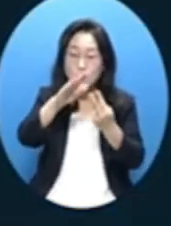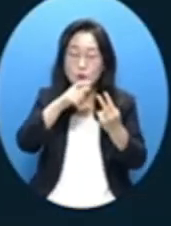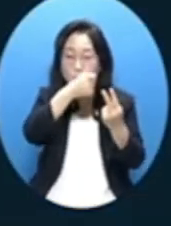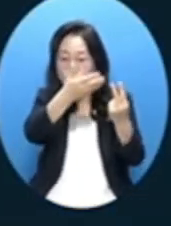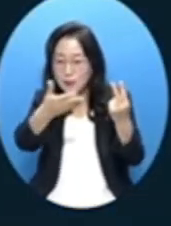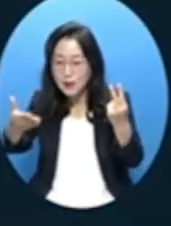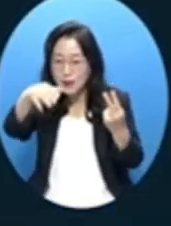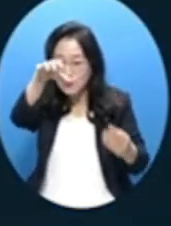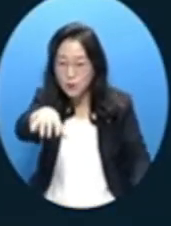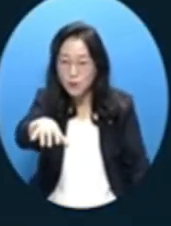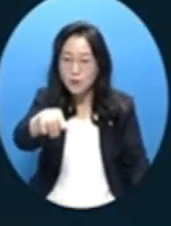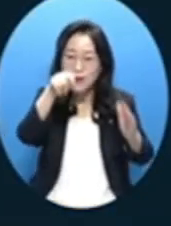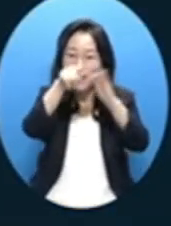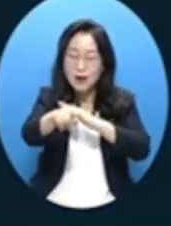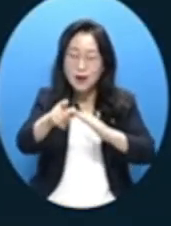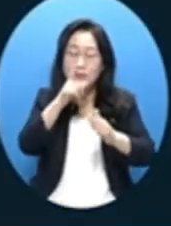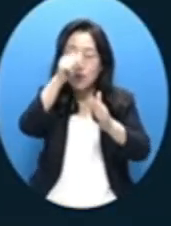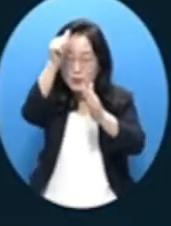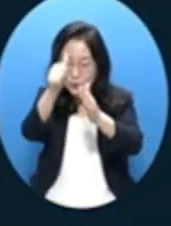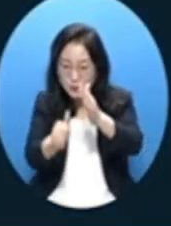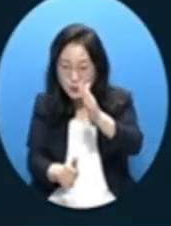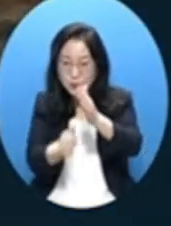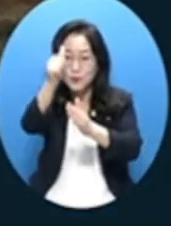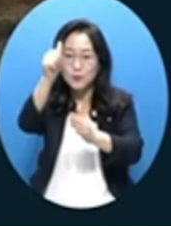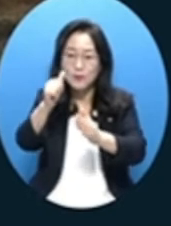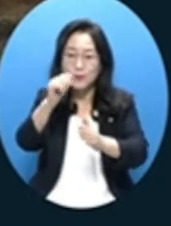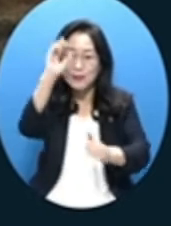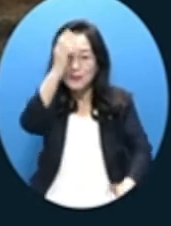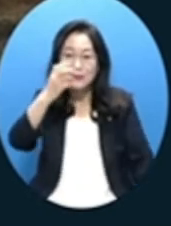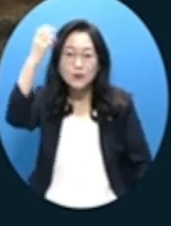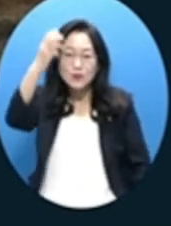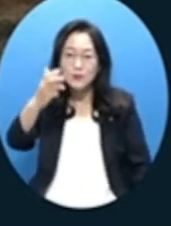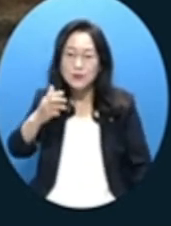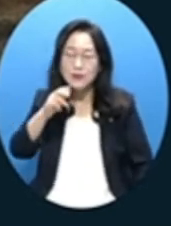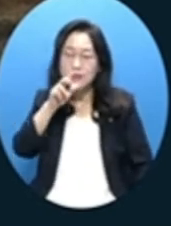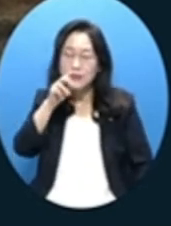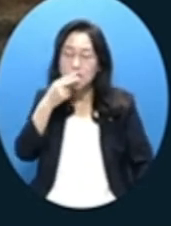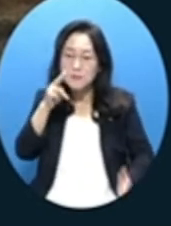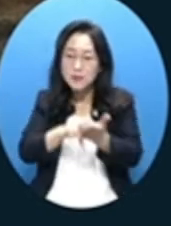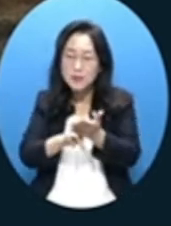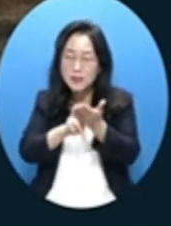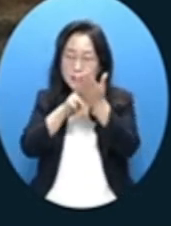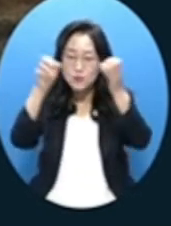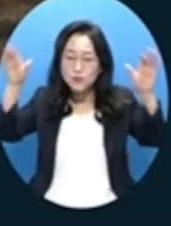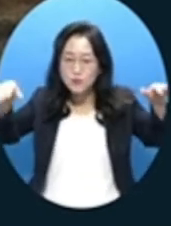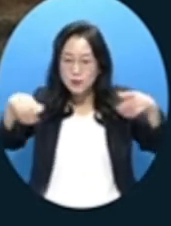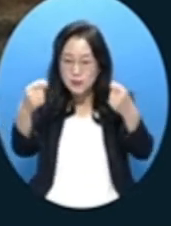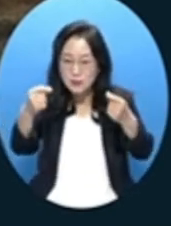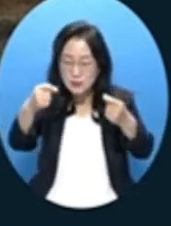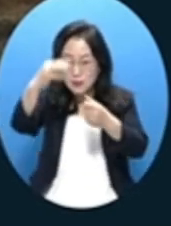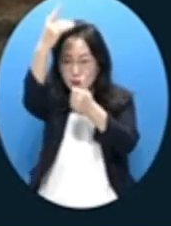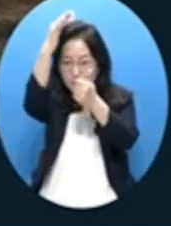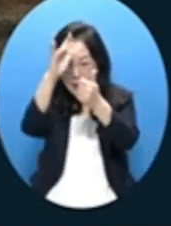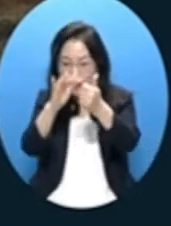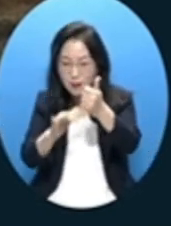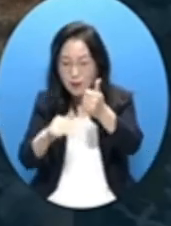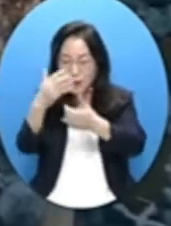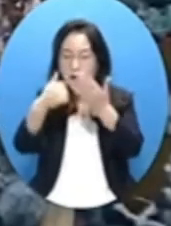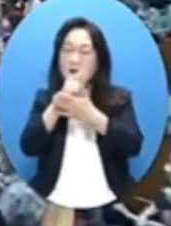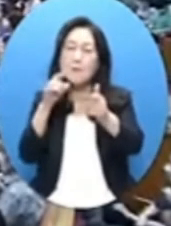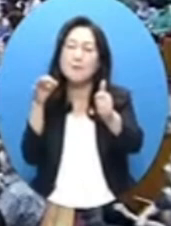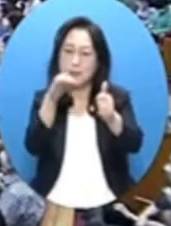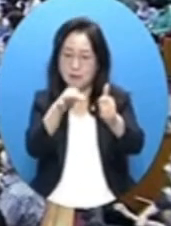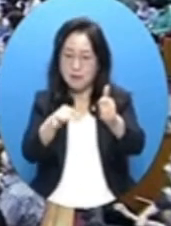받으시고 물에서 올라오실 때 성령이 하늘로부터 비둘기같이 임했습니다. 그리고 하나님의 음성이 들려왔습니다.